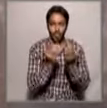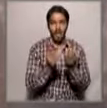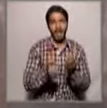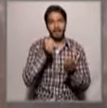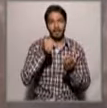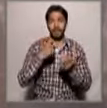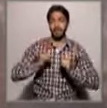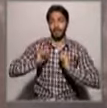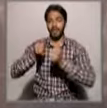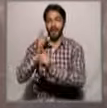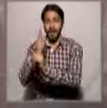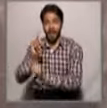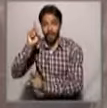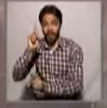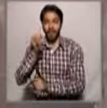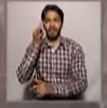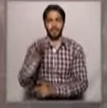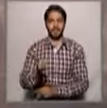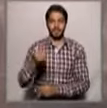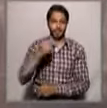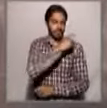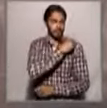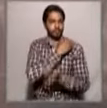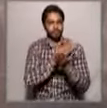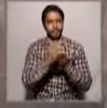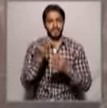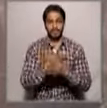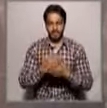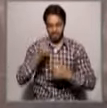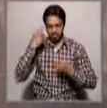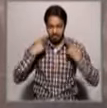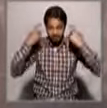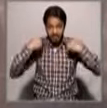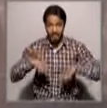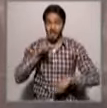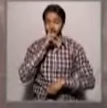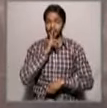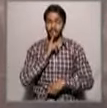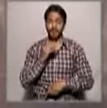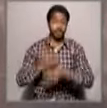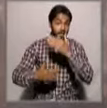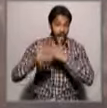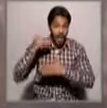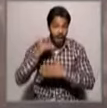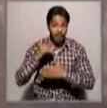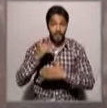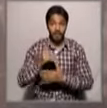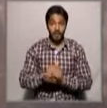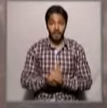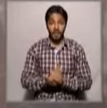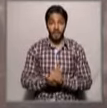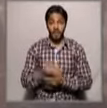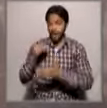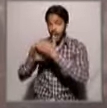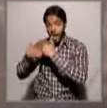عليه بذنب وخطيئة، كما قال أبو الدرداء لشاب فيعني يمشي يتبختر فقال يا غلام أما صدعت